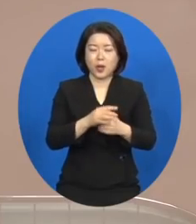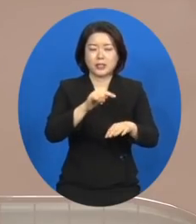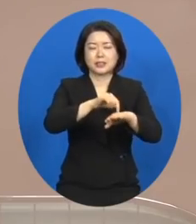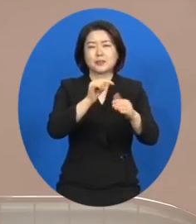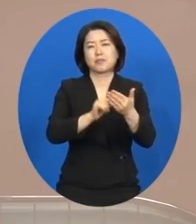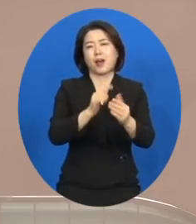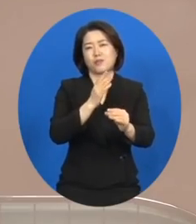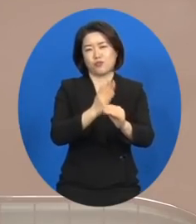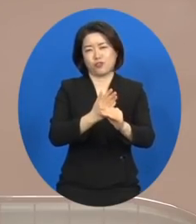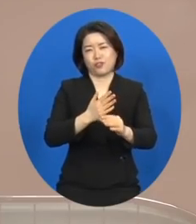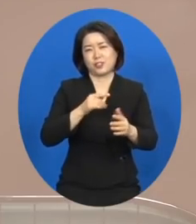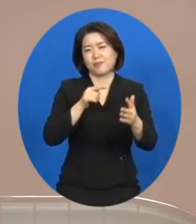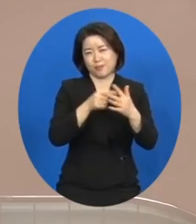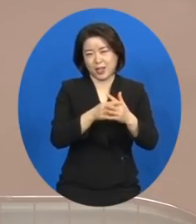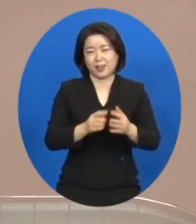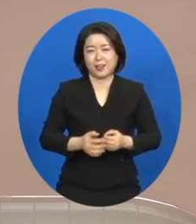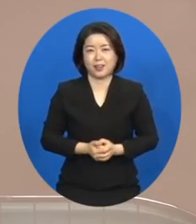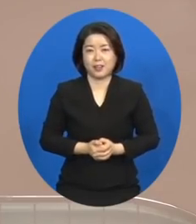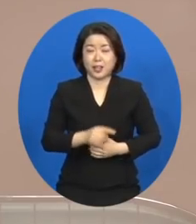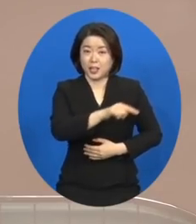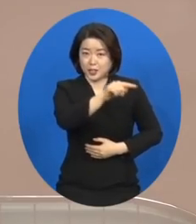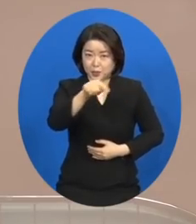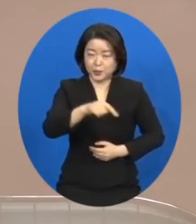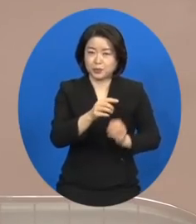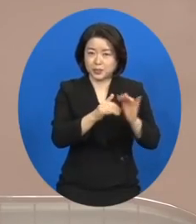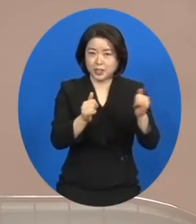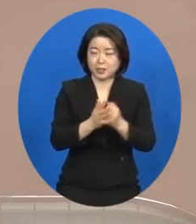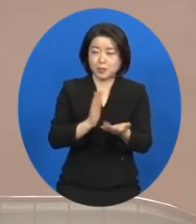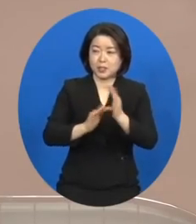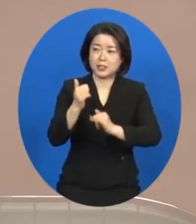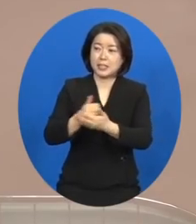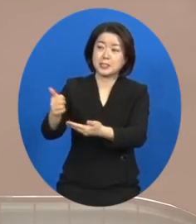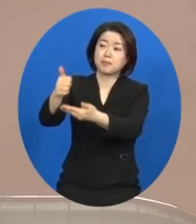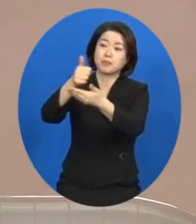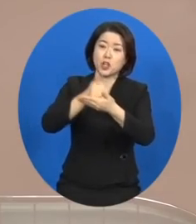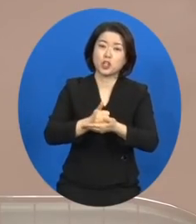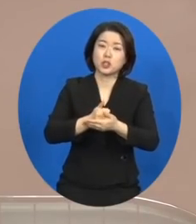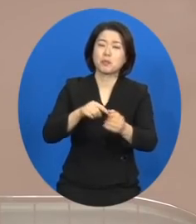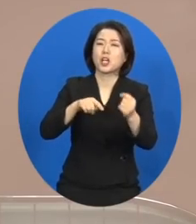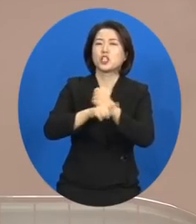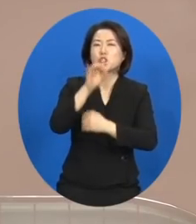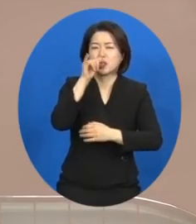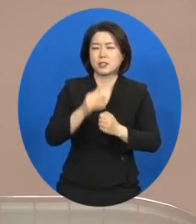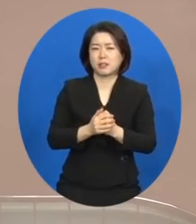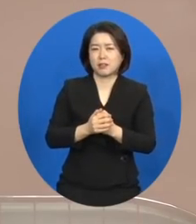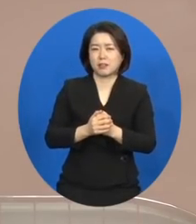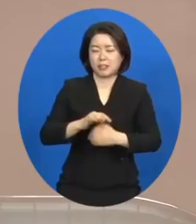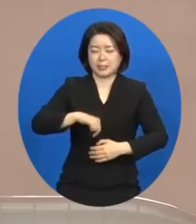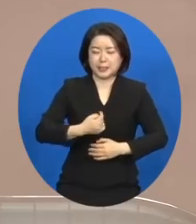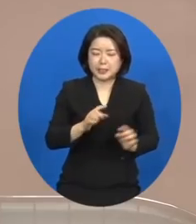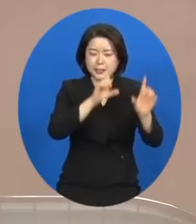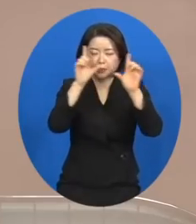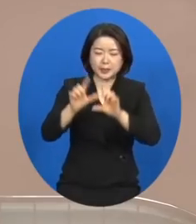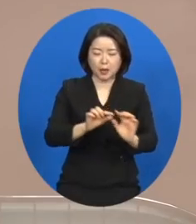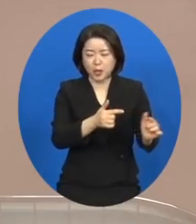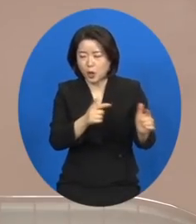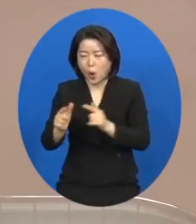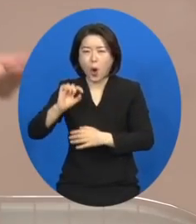계셨어요. 물론 이분들이 예수님이 영접한 이유가 있습니다. 자신들의 삶의 여러 가지 어려운